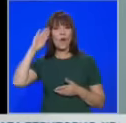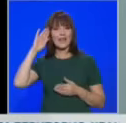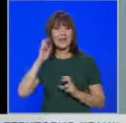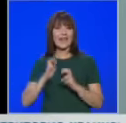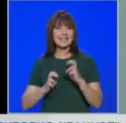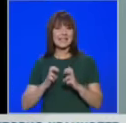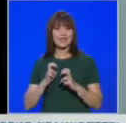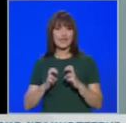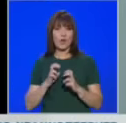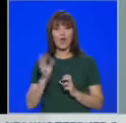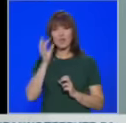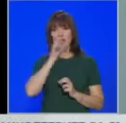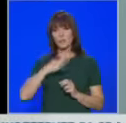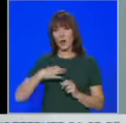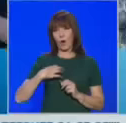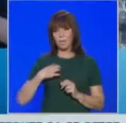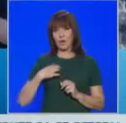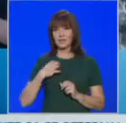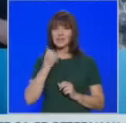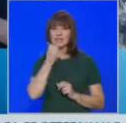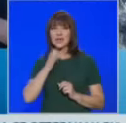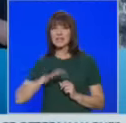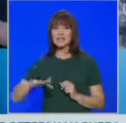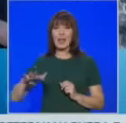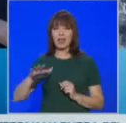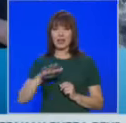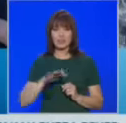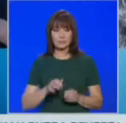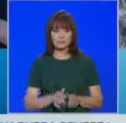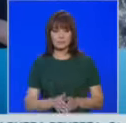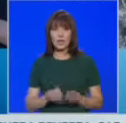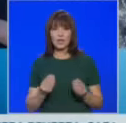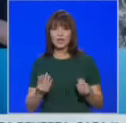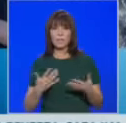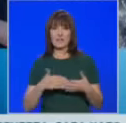няма опасност за населените места. Десислава Петкова е там. Добър вечер, Деси.